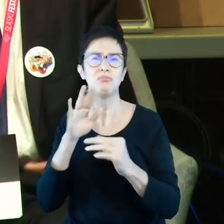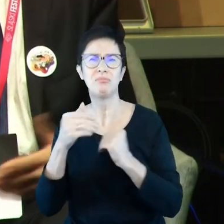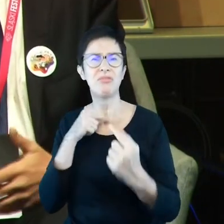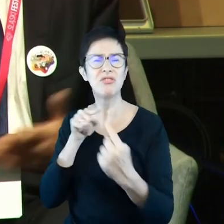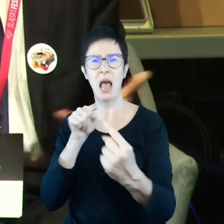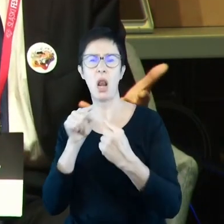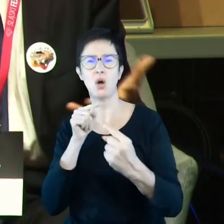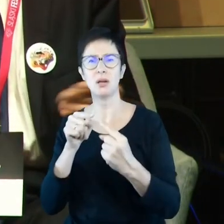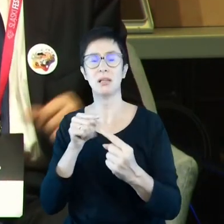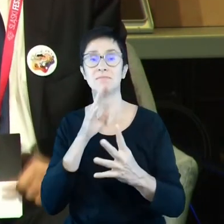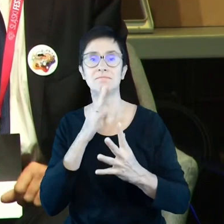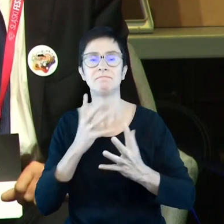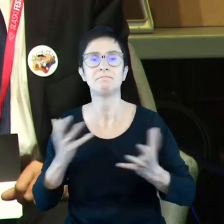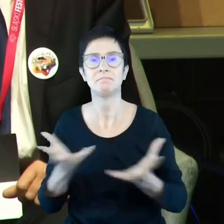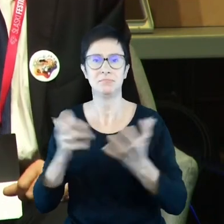misterium